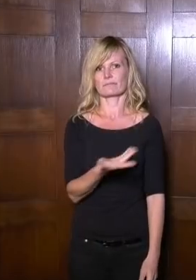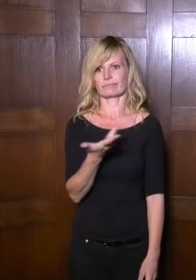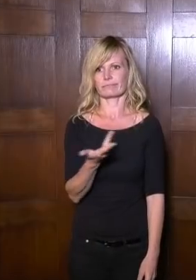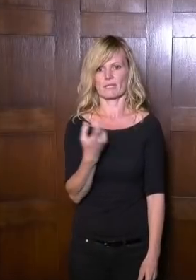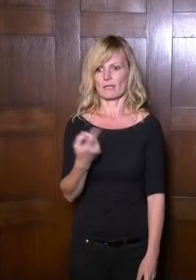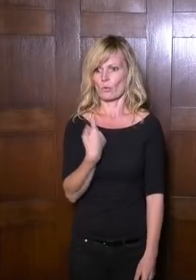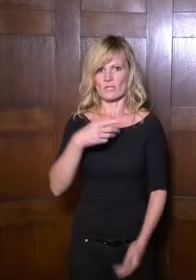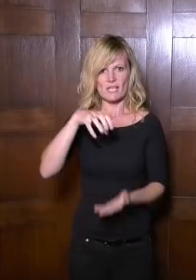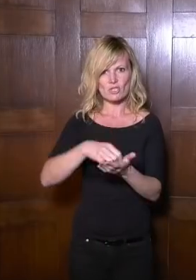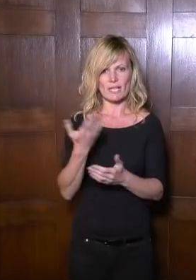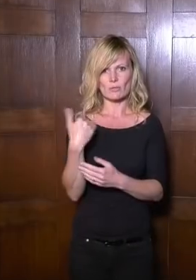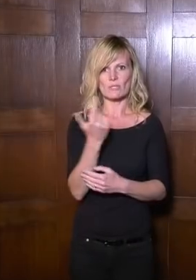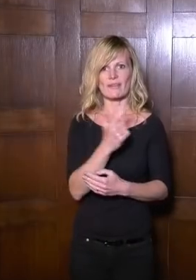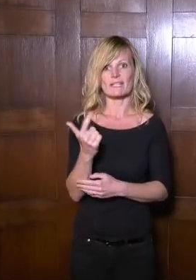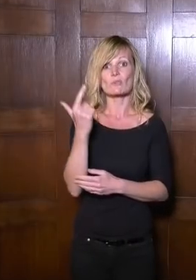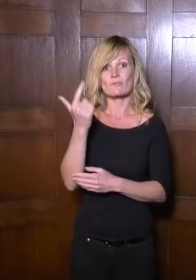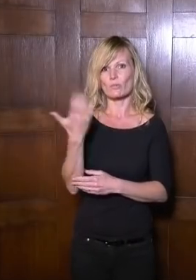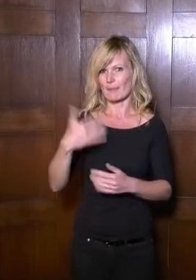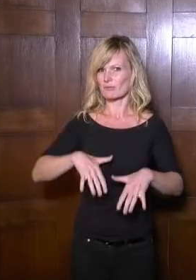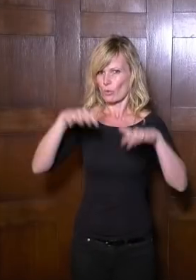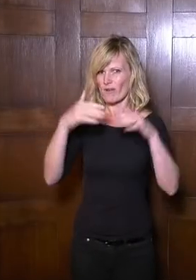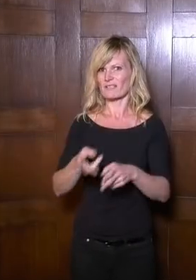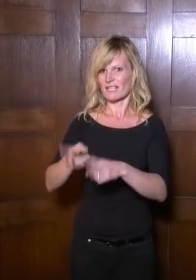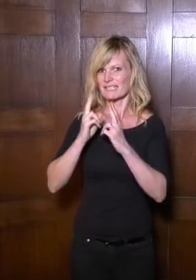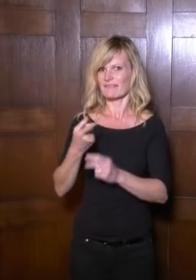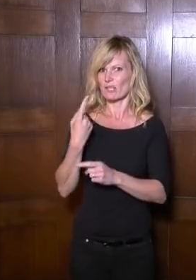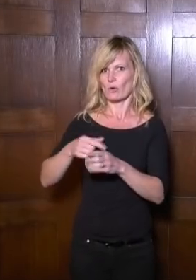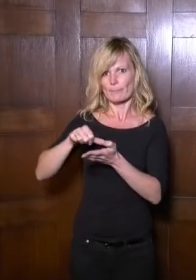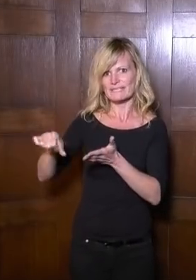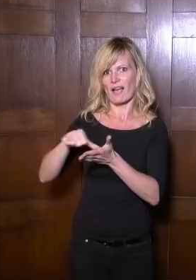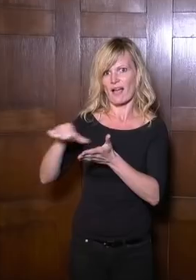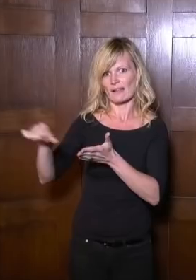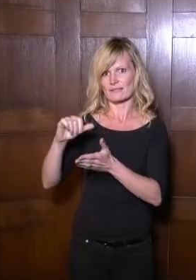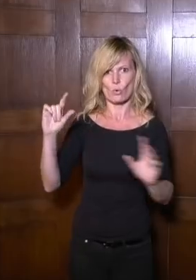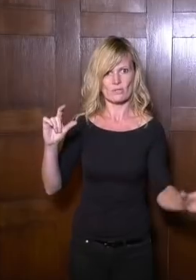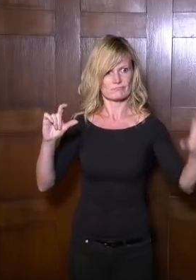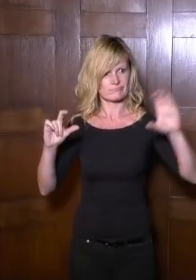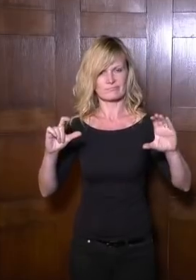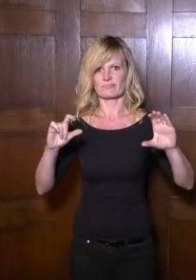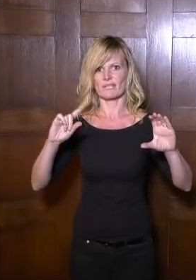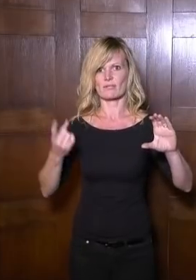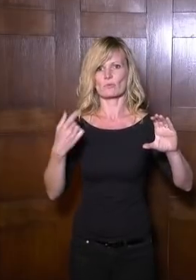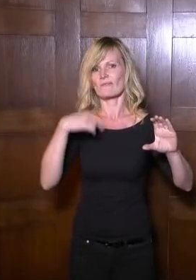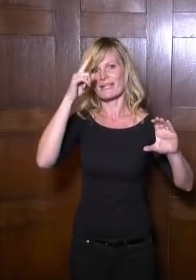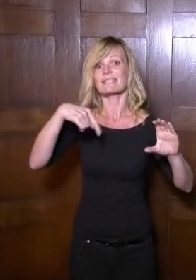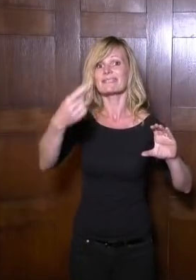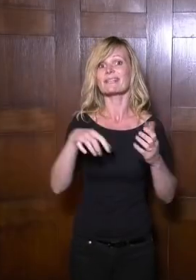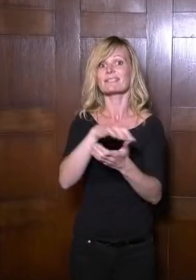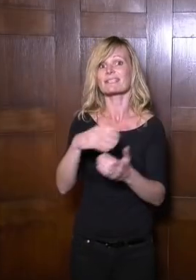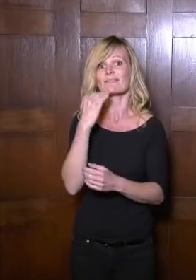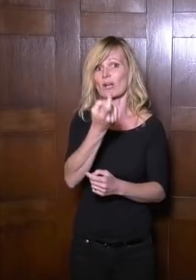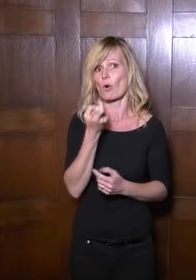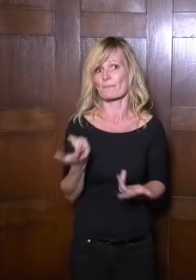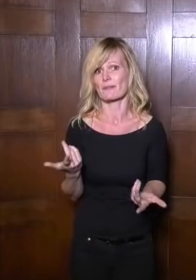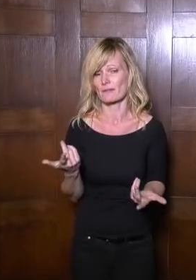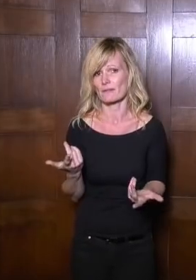von 2002 zu knabbern. Und es hat ja gezeigt, man weiß nie, wann die nächste Krise kommt. Und da will